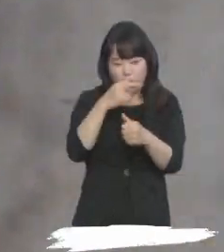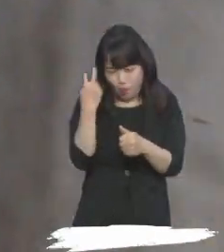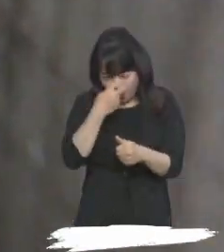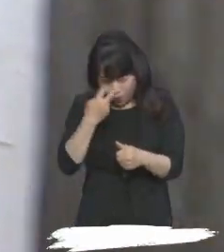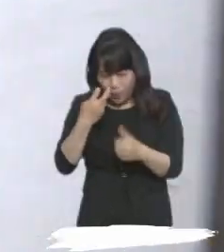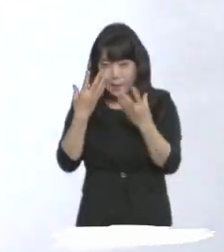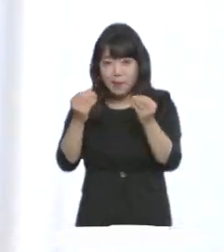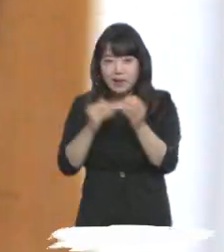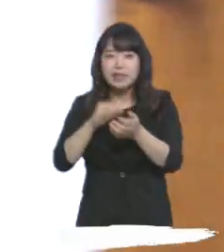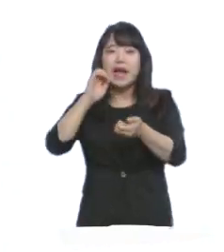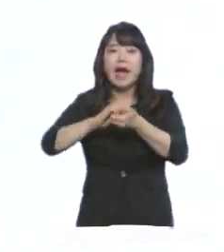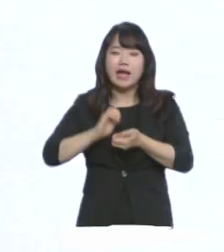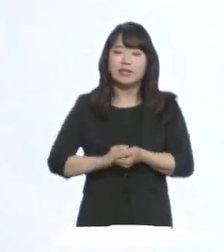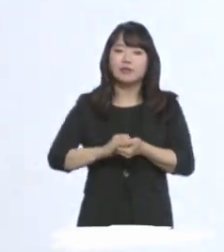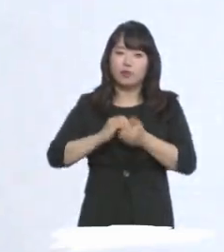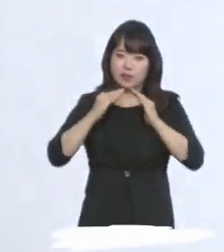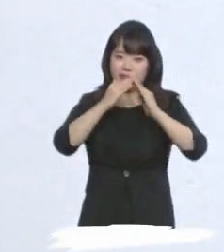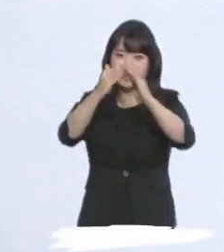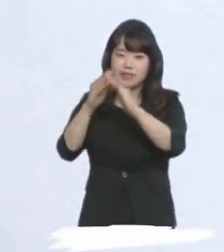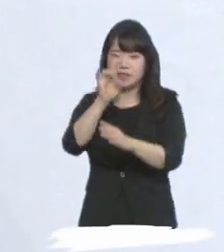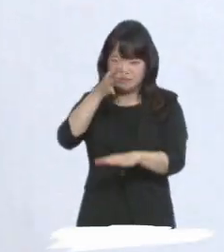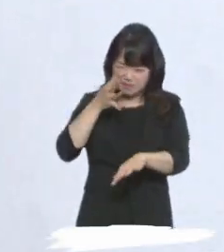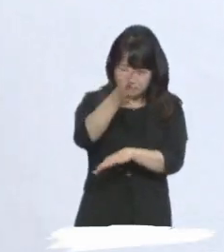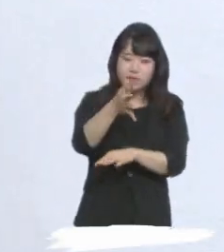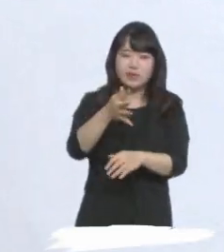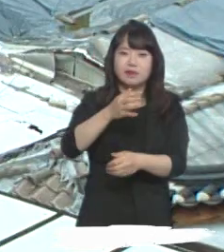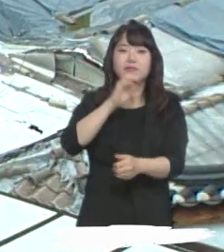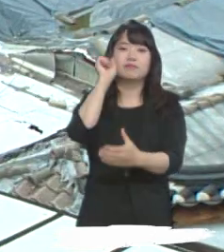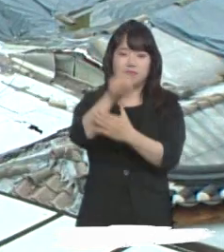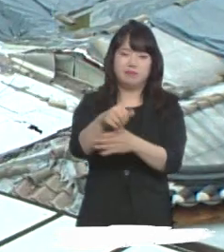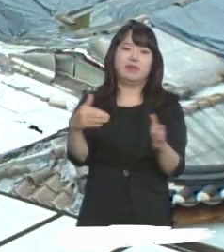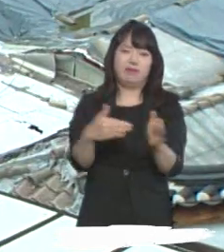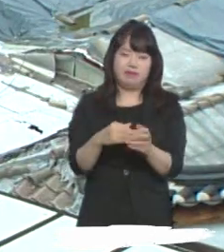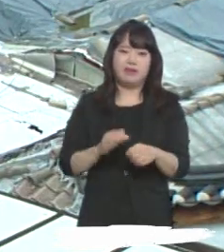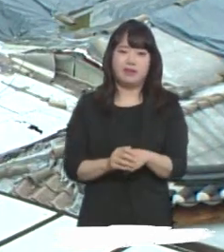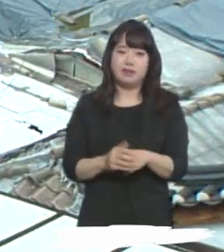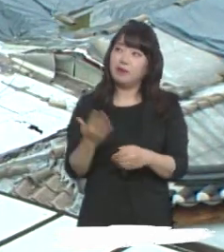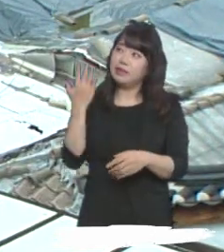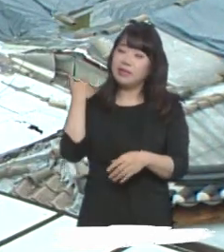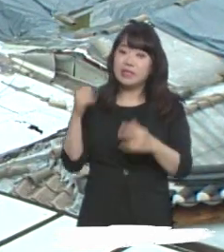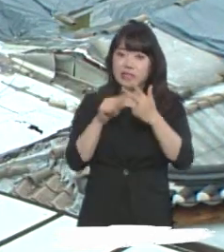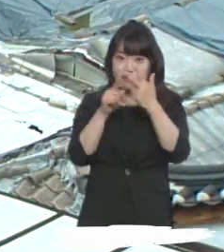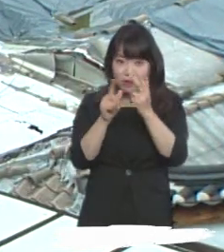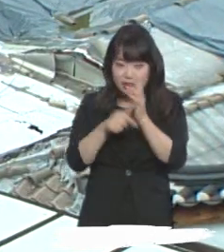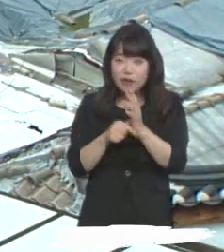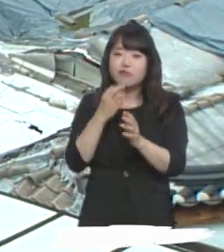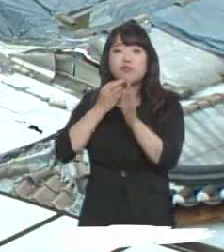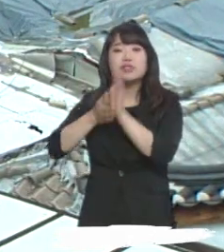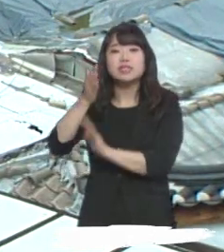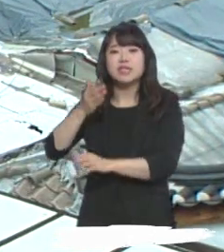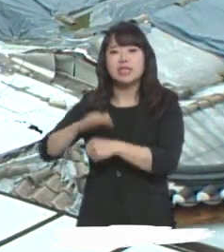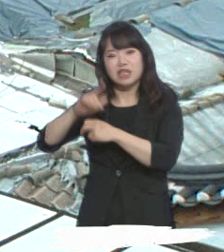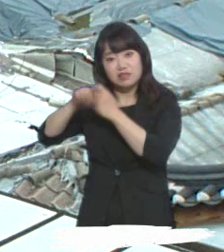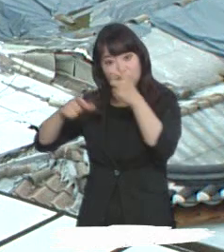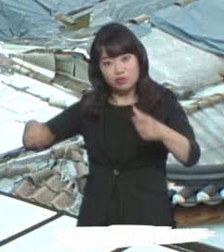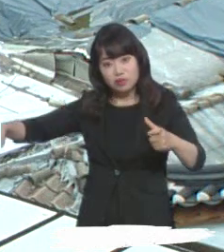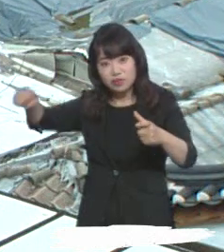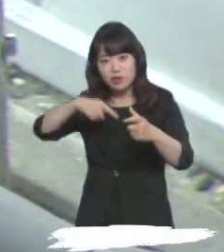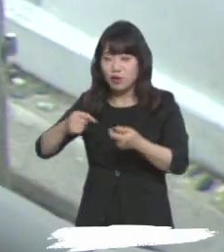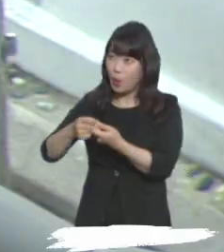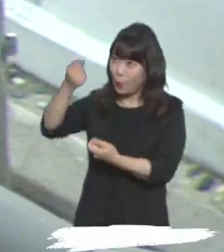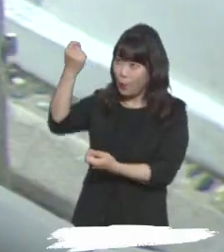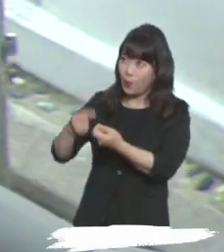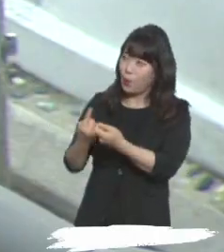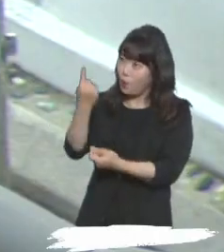거쳐 한옥으로만 신축해야 하는 지정 한옥입니다. 지난해 7월 서울시가 경복궁 서측 지역의